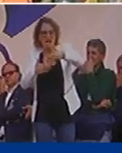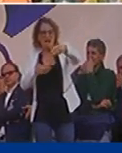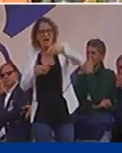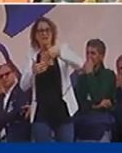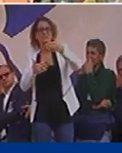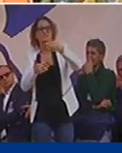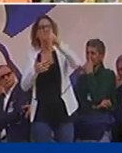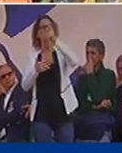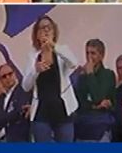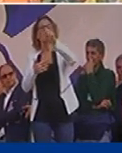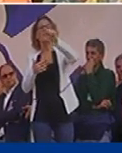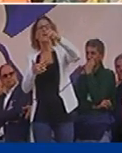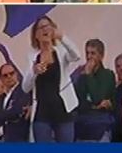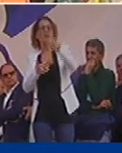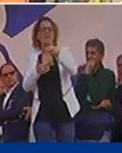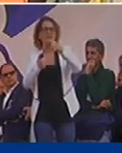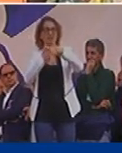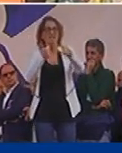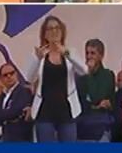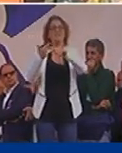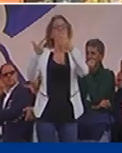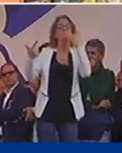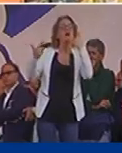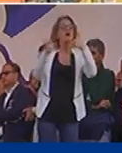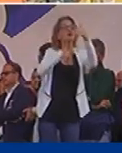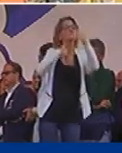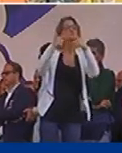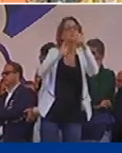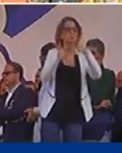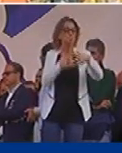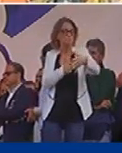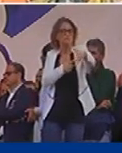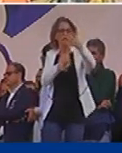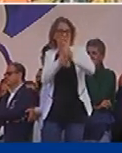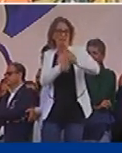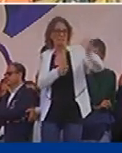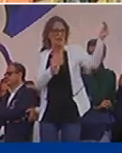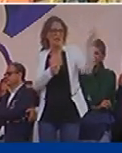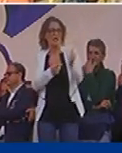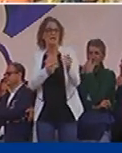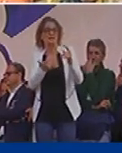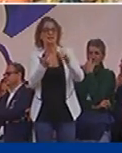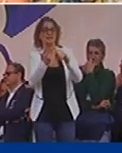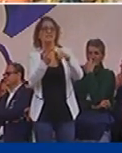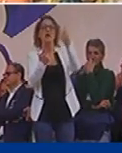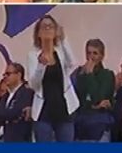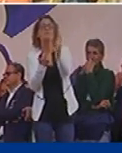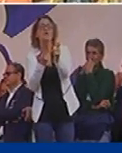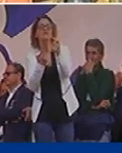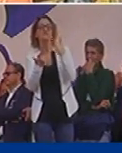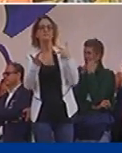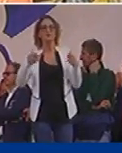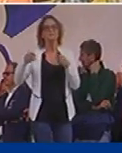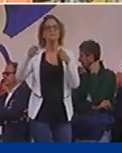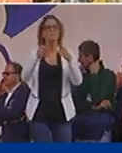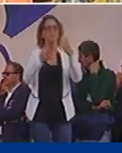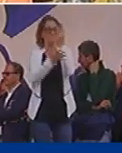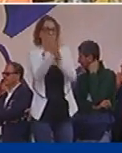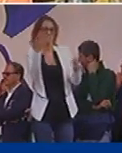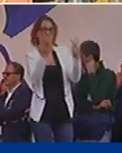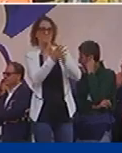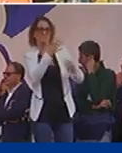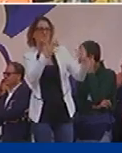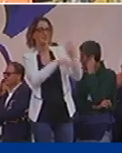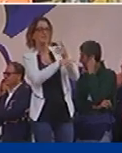i gulag, mancano le strutture che fra un po' arriveranno perché è in corso un tentativo a